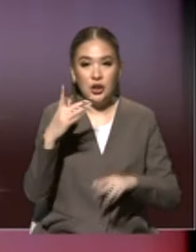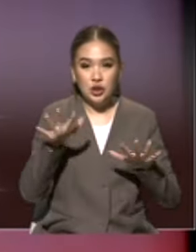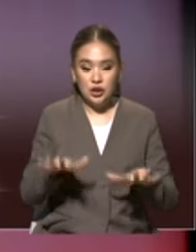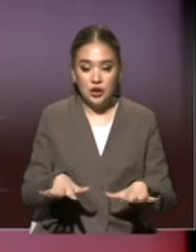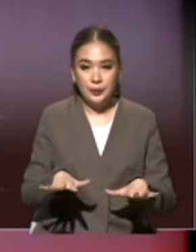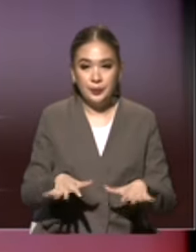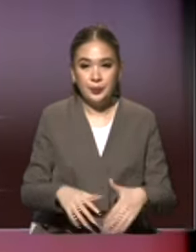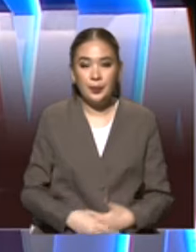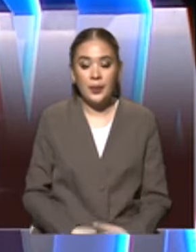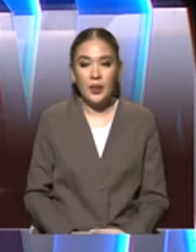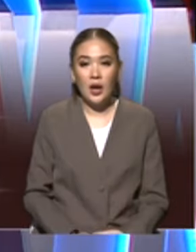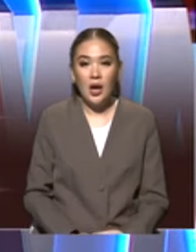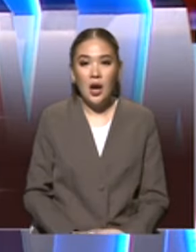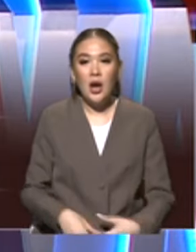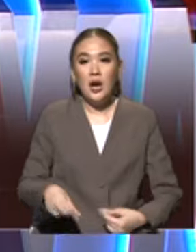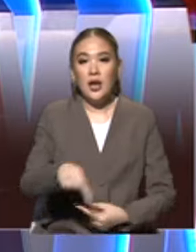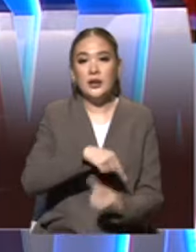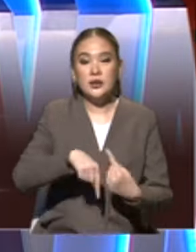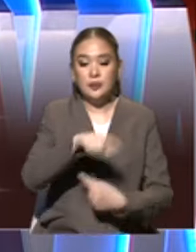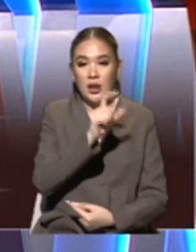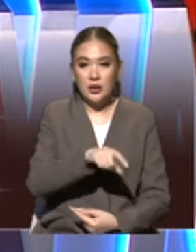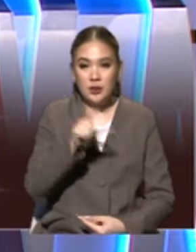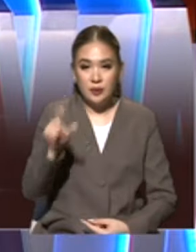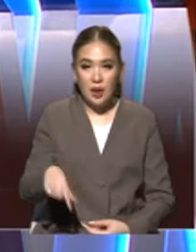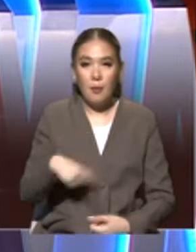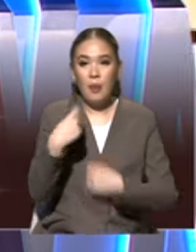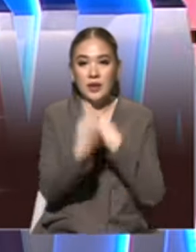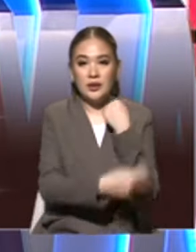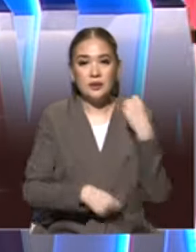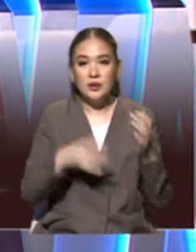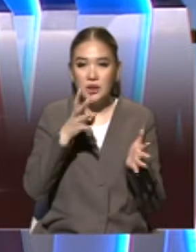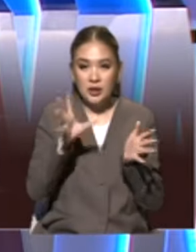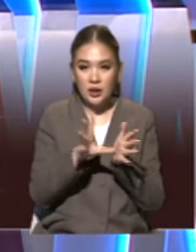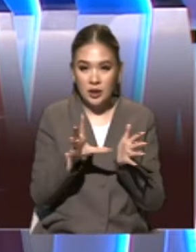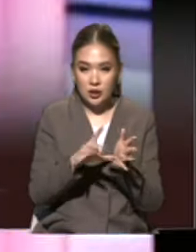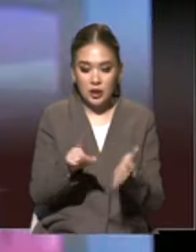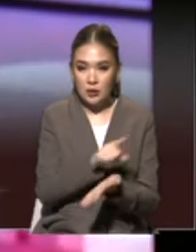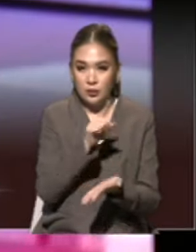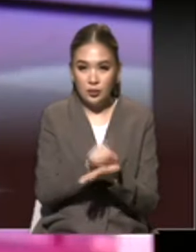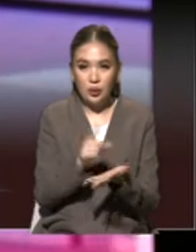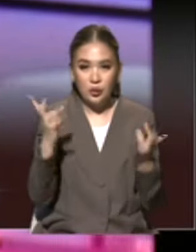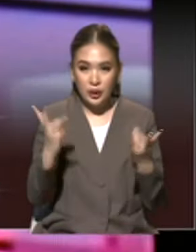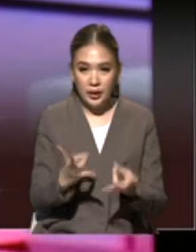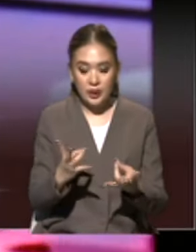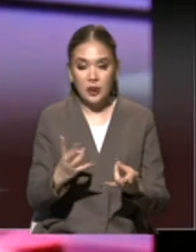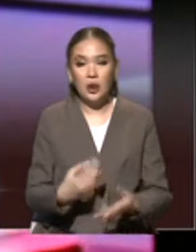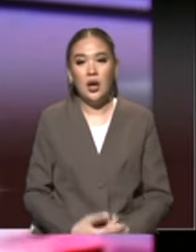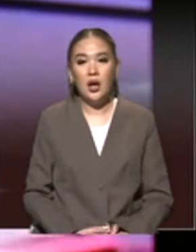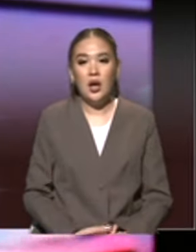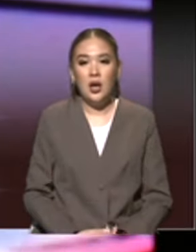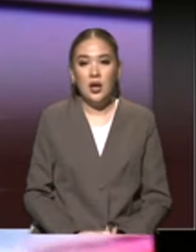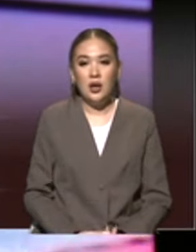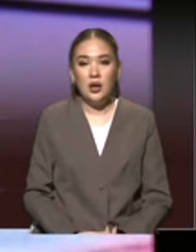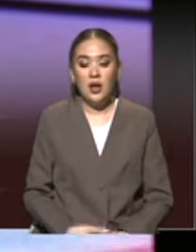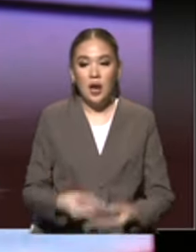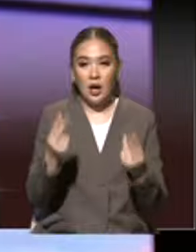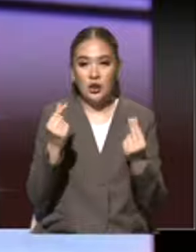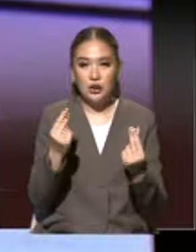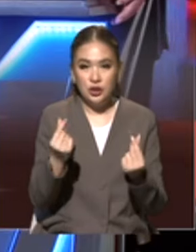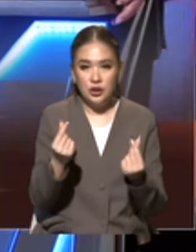жерде кәсіпкерлеріміздің материалдық техникалық жаңа жабдықтары болу керек, ресурстары болу керек. Оның жаңағы